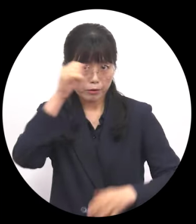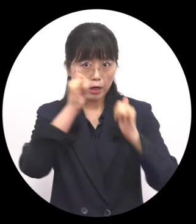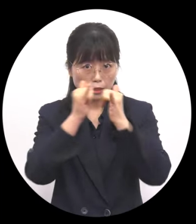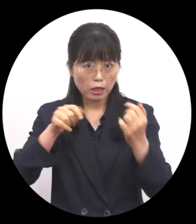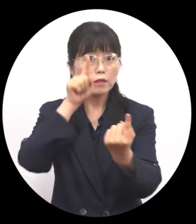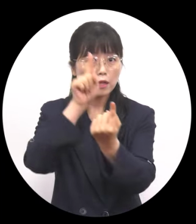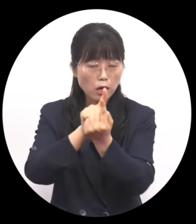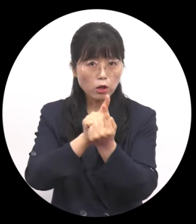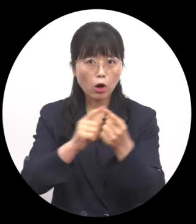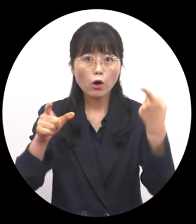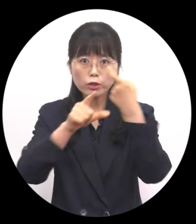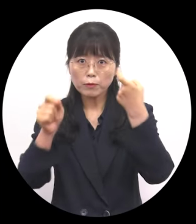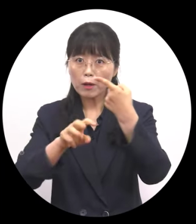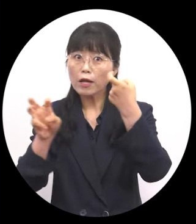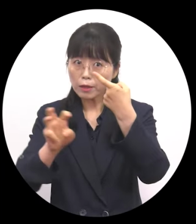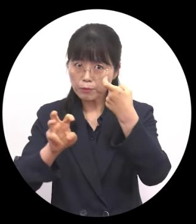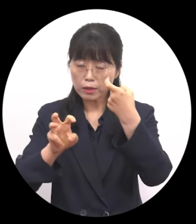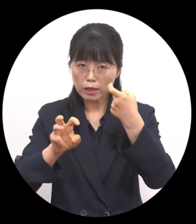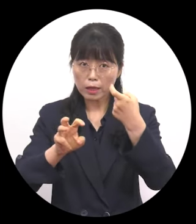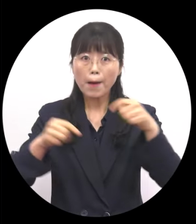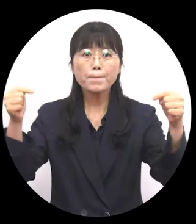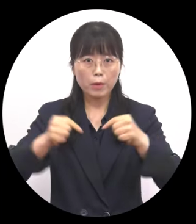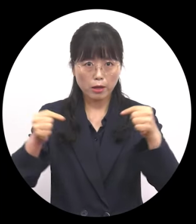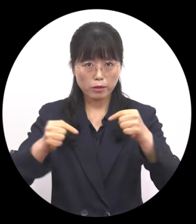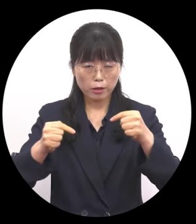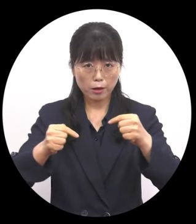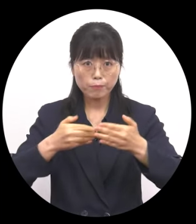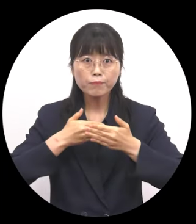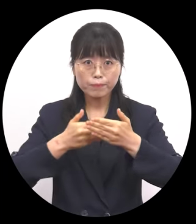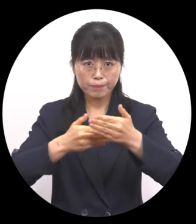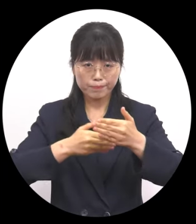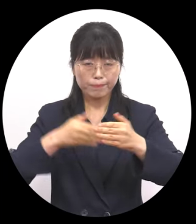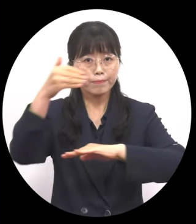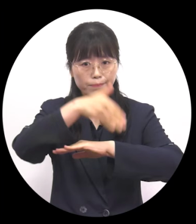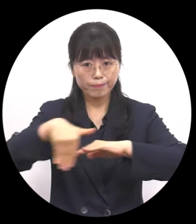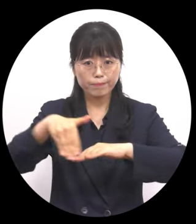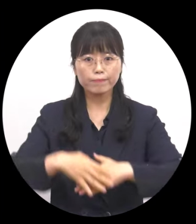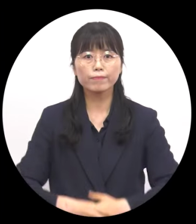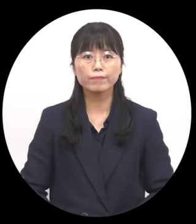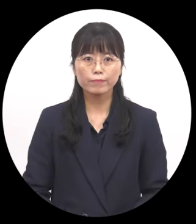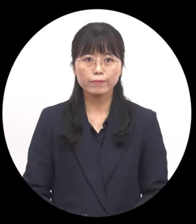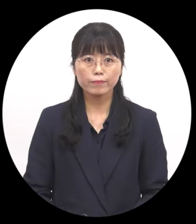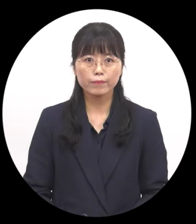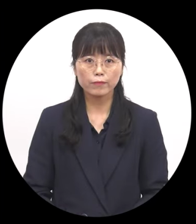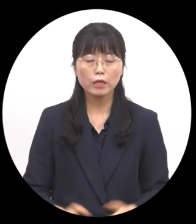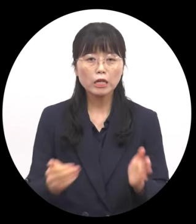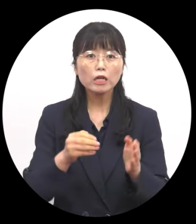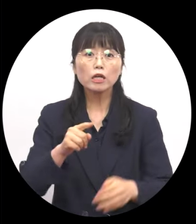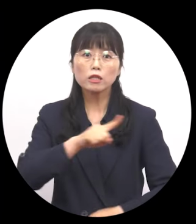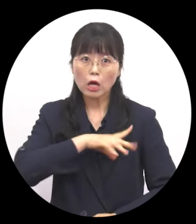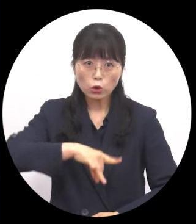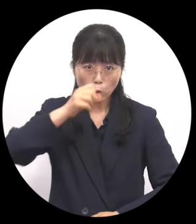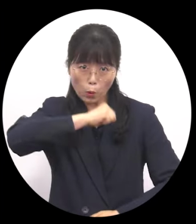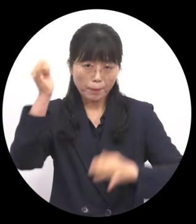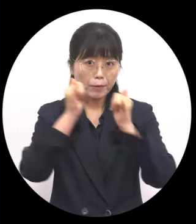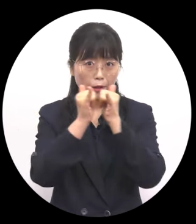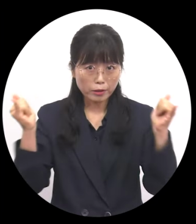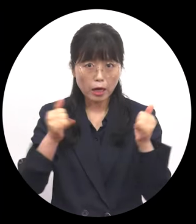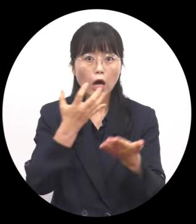합격자를 대상으로 11월 30일에 면접이 진행될 예정입니다. 이후 최초